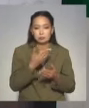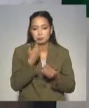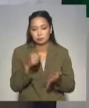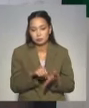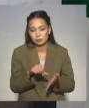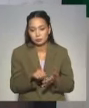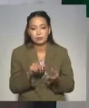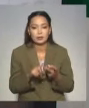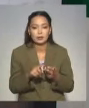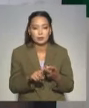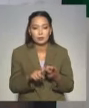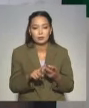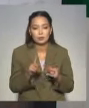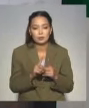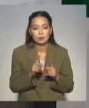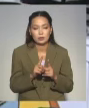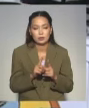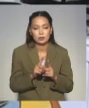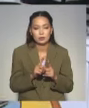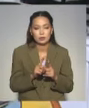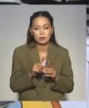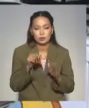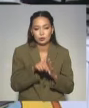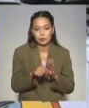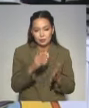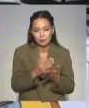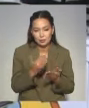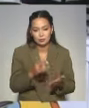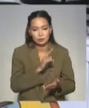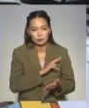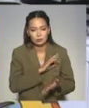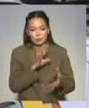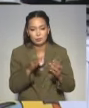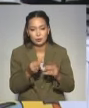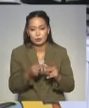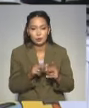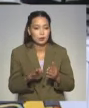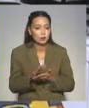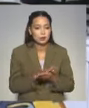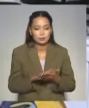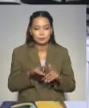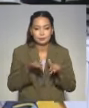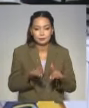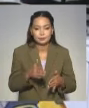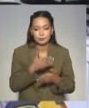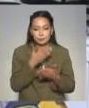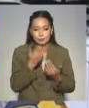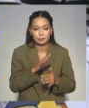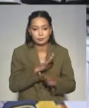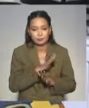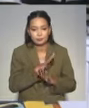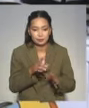Біреусі іс жүріп атыр. 18 күні барғанда ешқандай заявление болмаған,